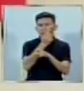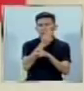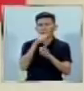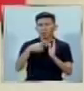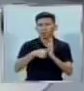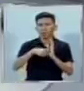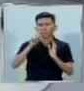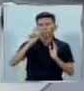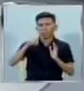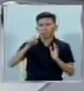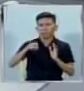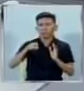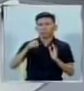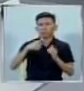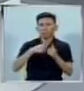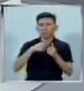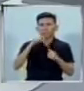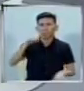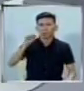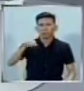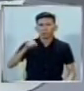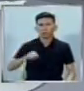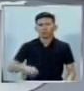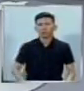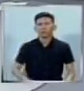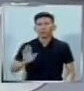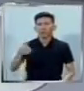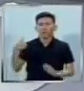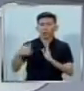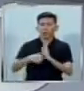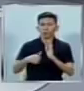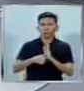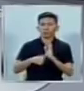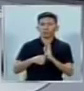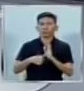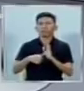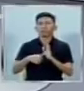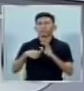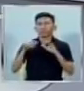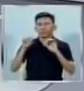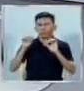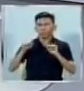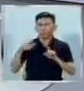pwedeng makadagdag sa botong yes o no sa bawat issue.